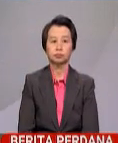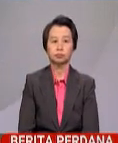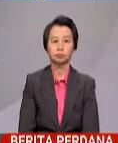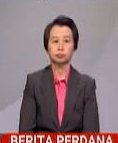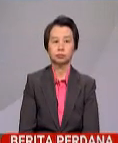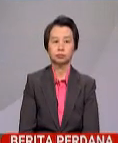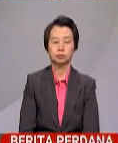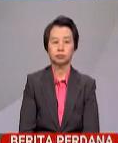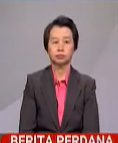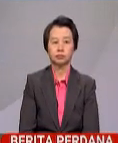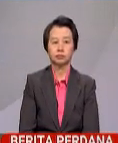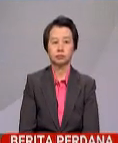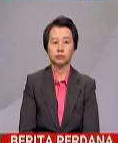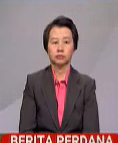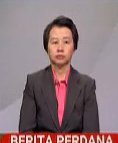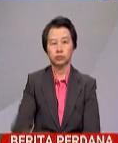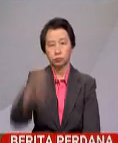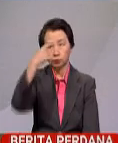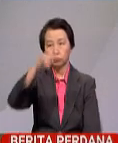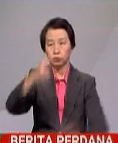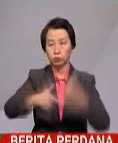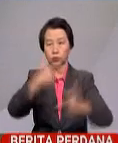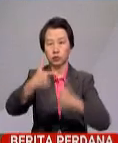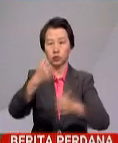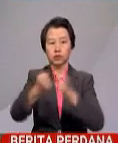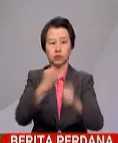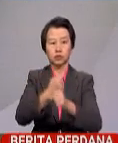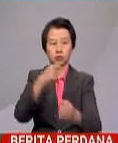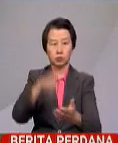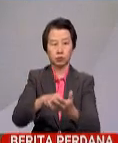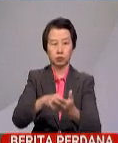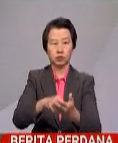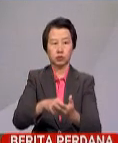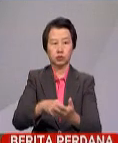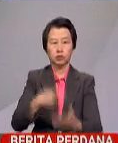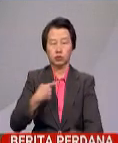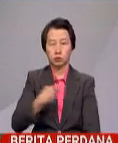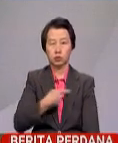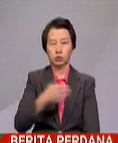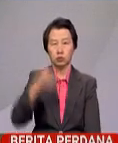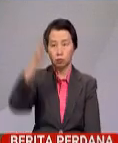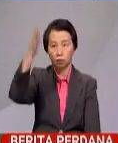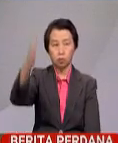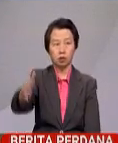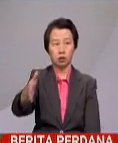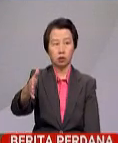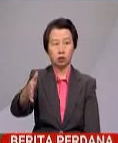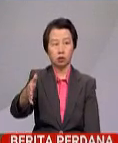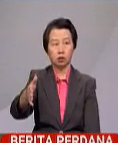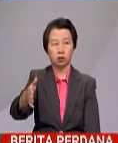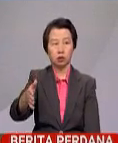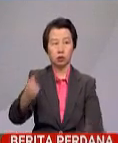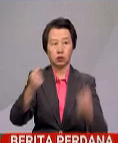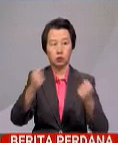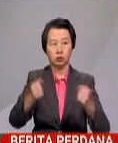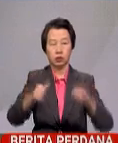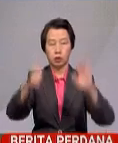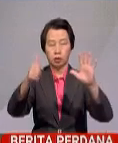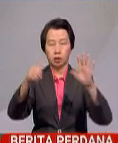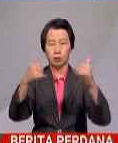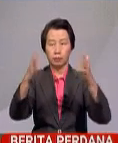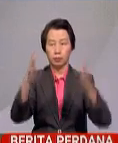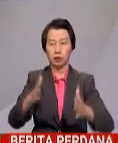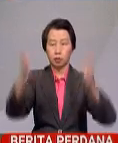Untuk yang liga untuk pada tahun ini, kita akan dikuatkan oleh 6 player